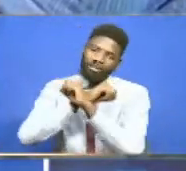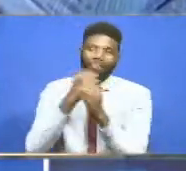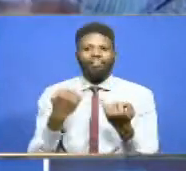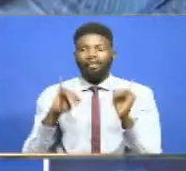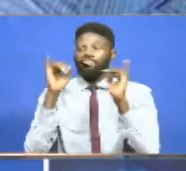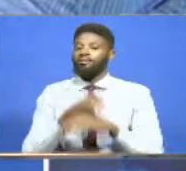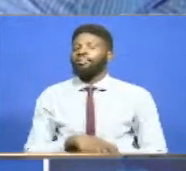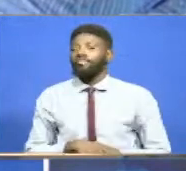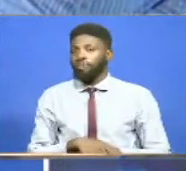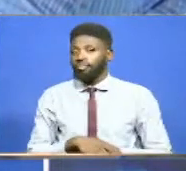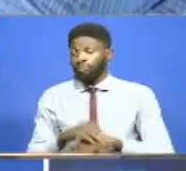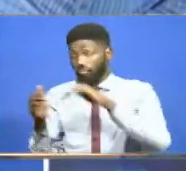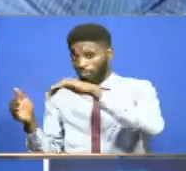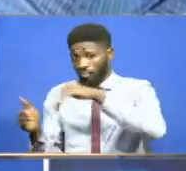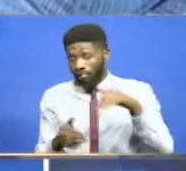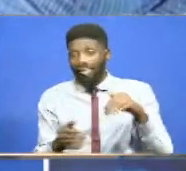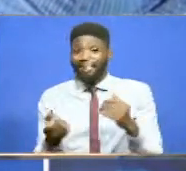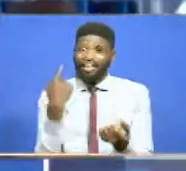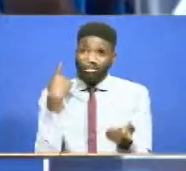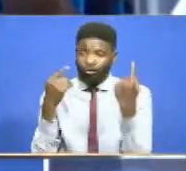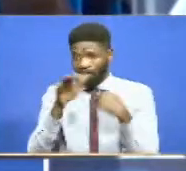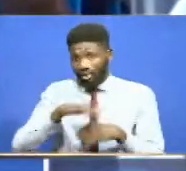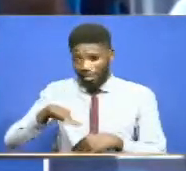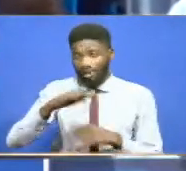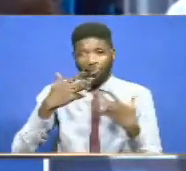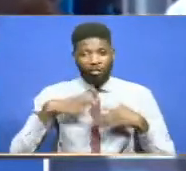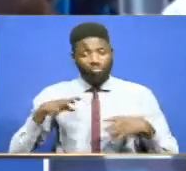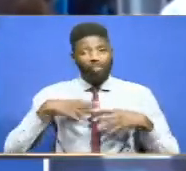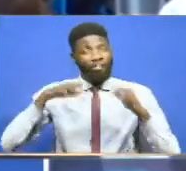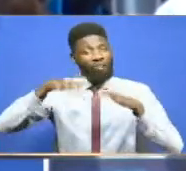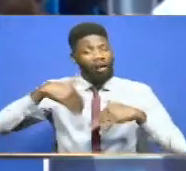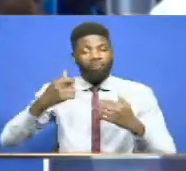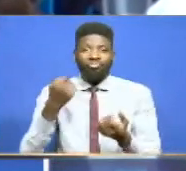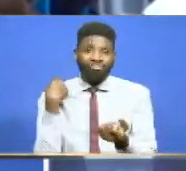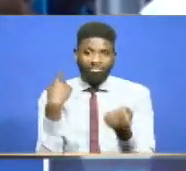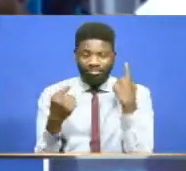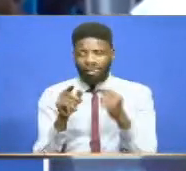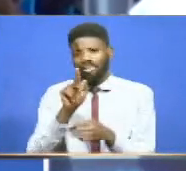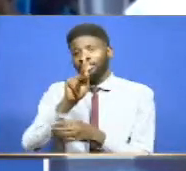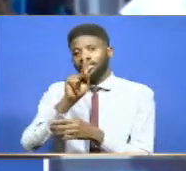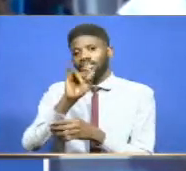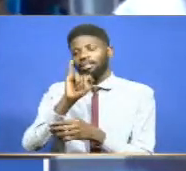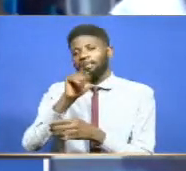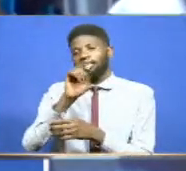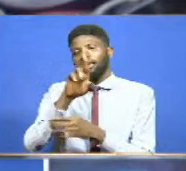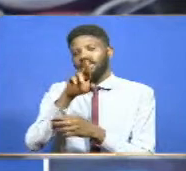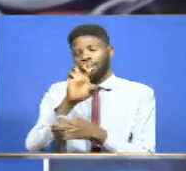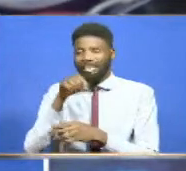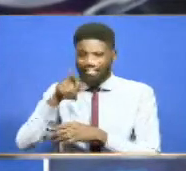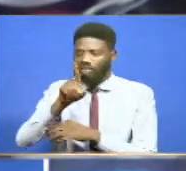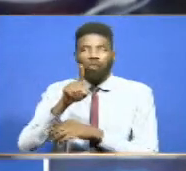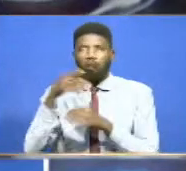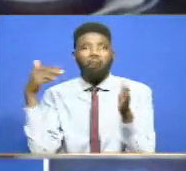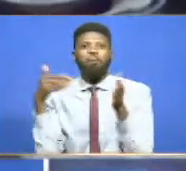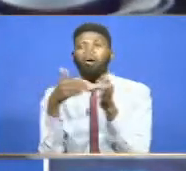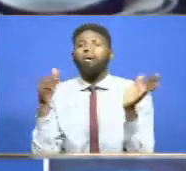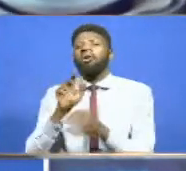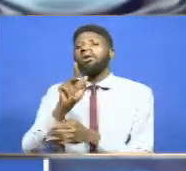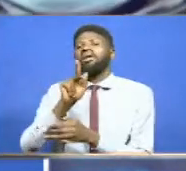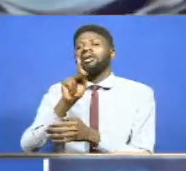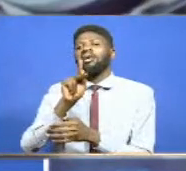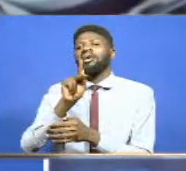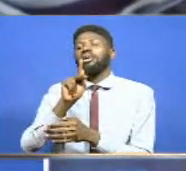wakuzaji majani chai kutoka eneo la Kiptere ambao huuza katika kiwanda cha Omombolo wamepinga mipango ya shirika la ustawishaji majani